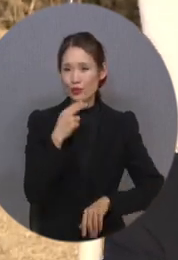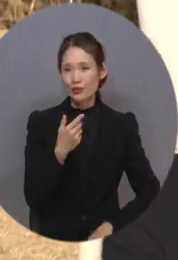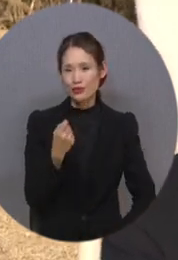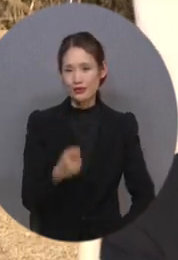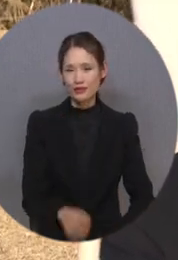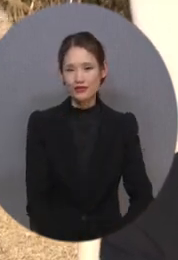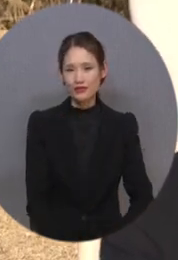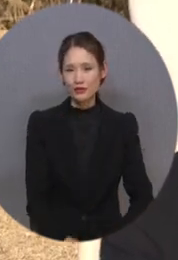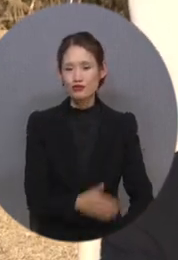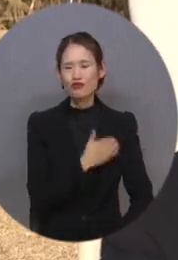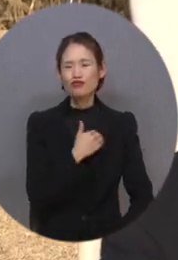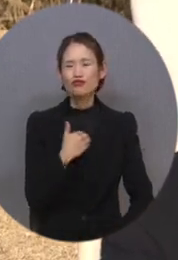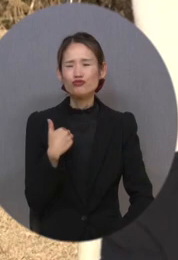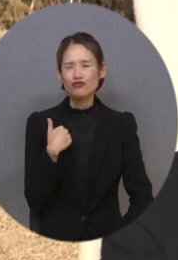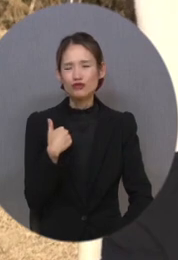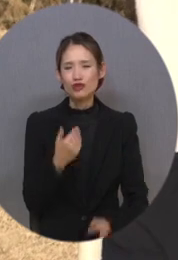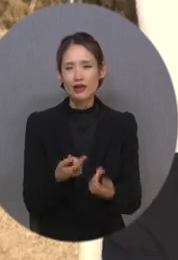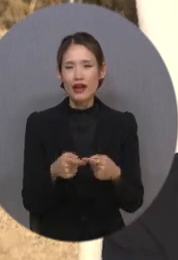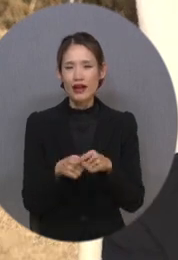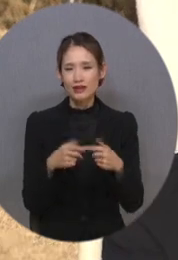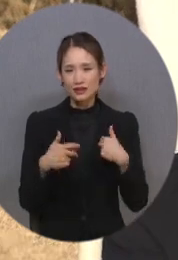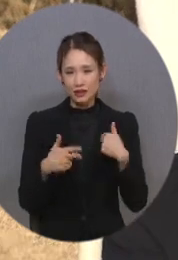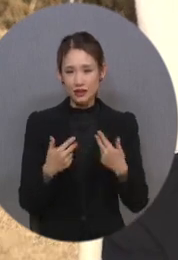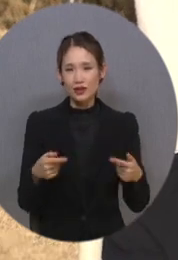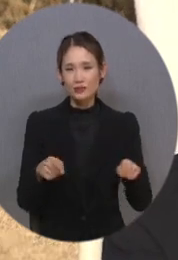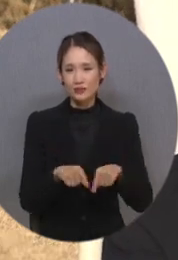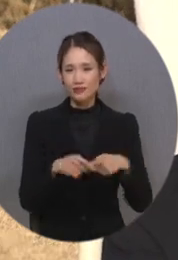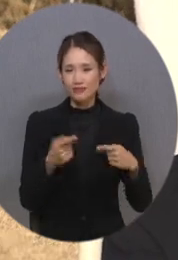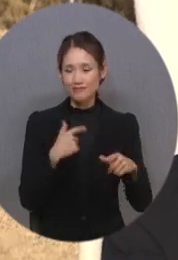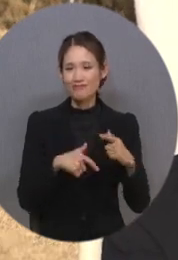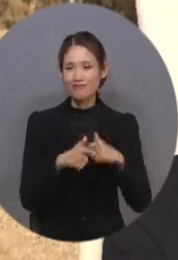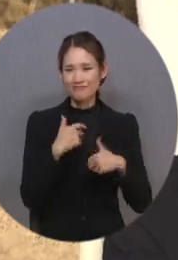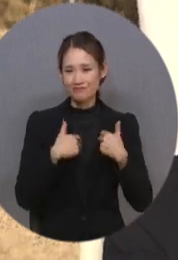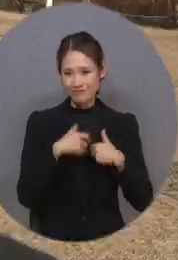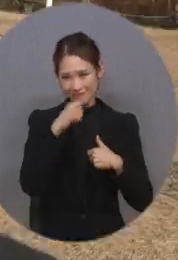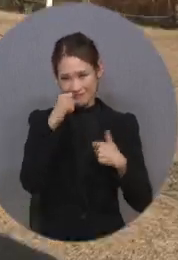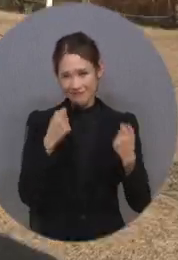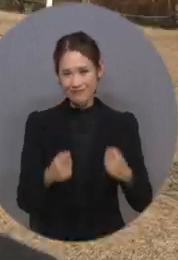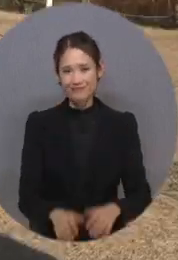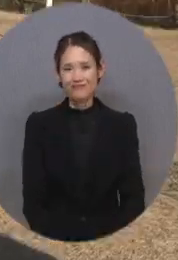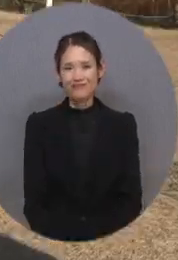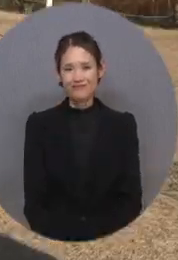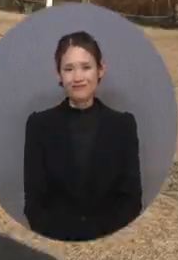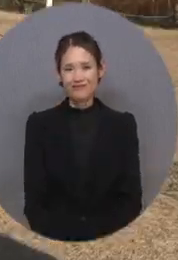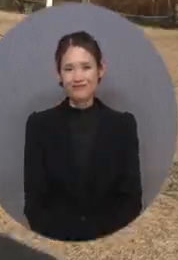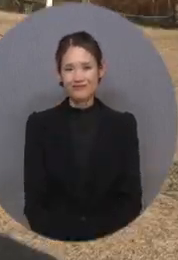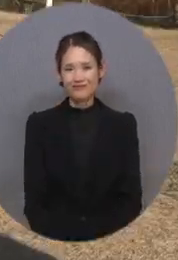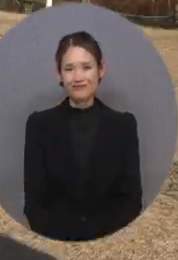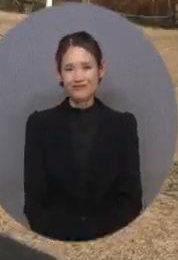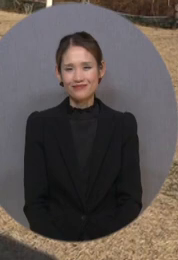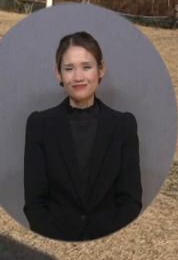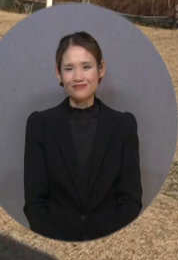충분히 같이 제 즐겁게 네. 같이 할 수 있어서 더 좋았던 것 같습니다. 아 역시 네.